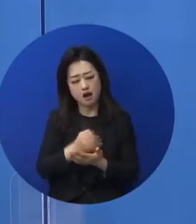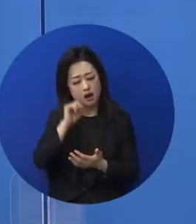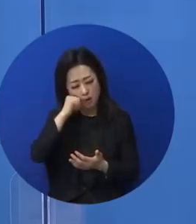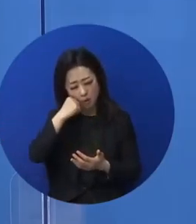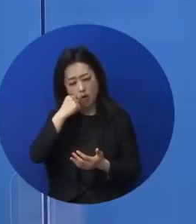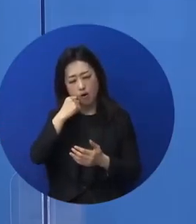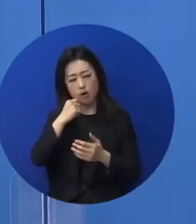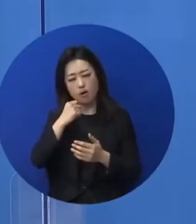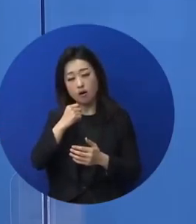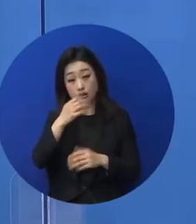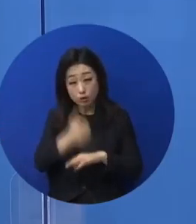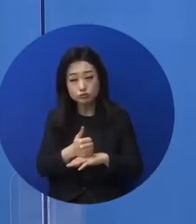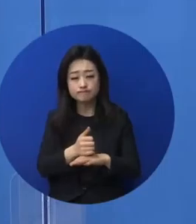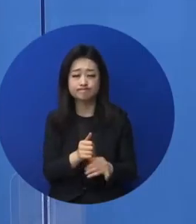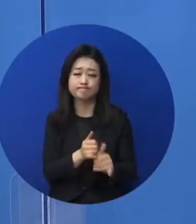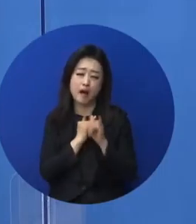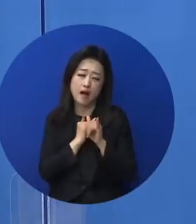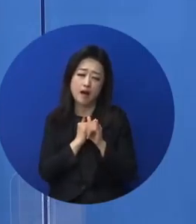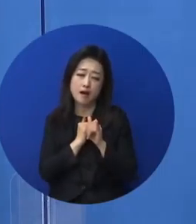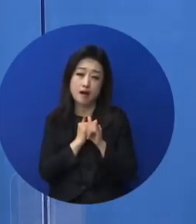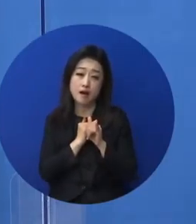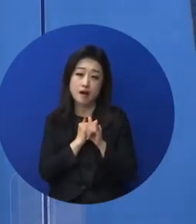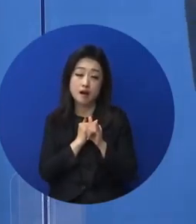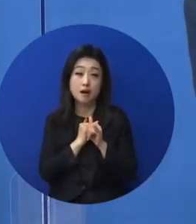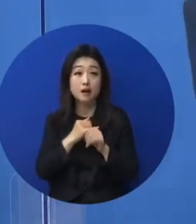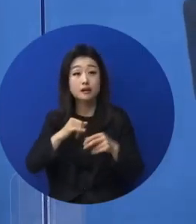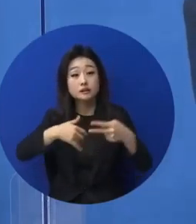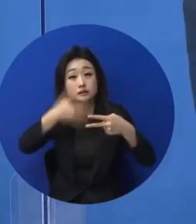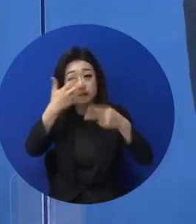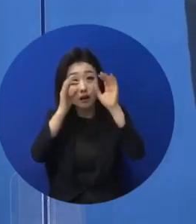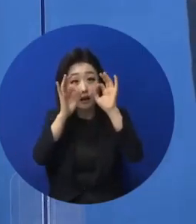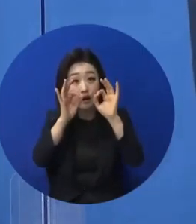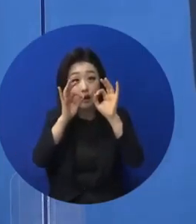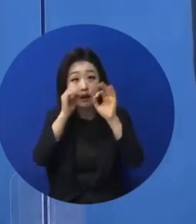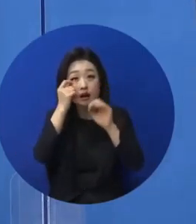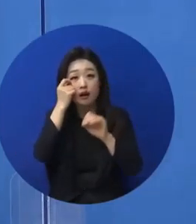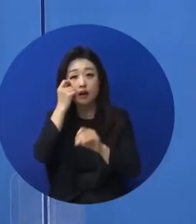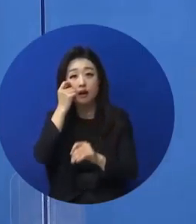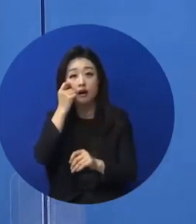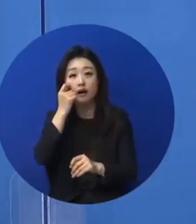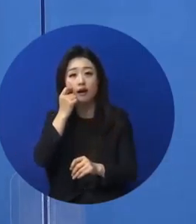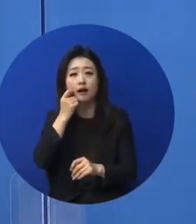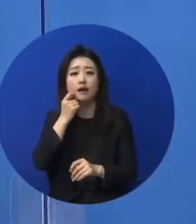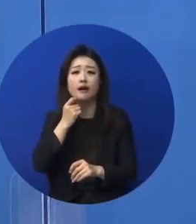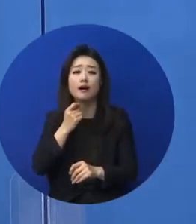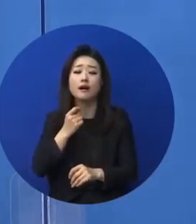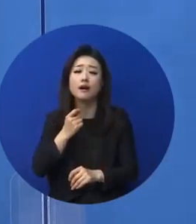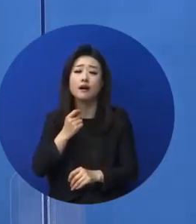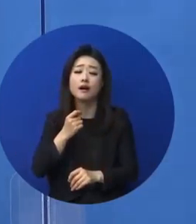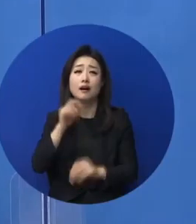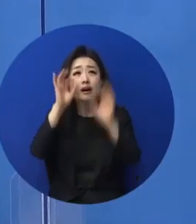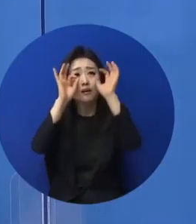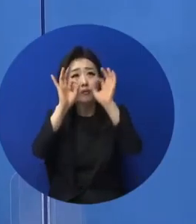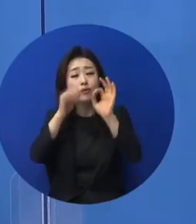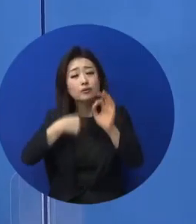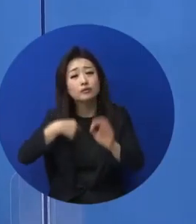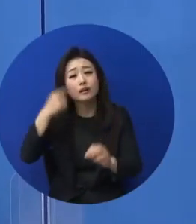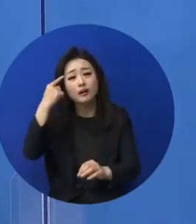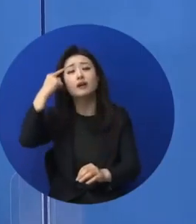그 드라마를 집에 가서 보다가 저도 모르게 막 울컥하고 눈물이 났거든요. 그 드라마를 보면서 든 생각은